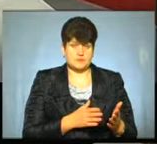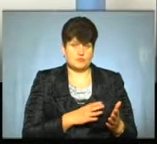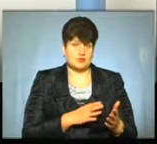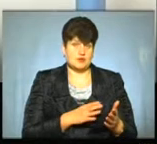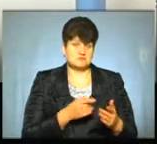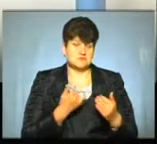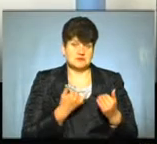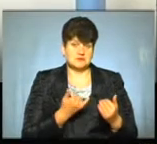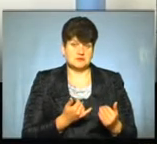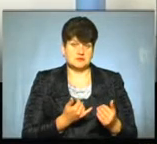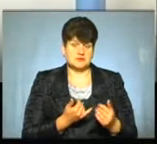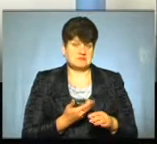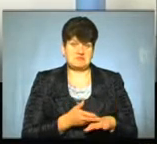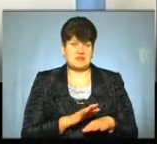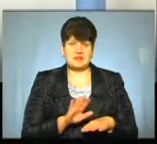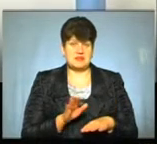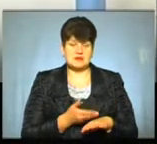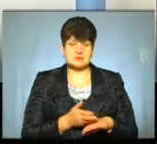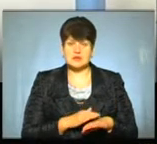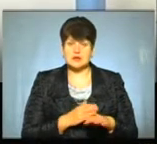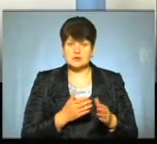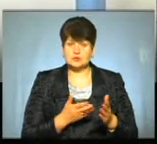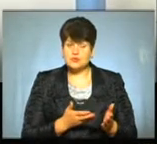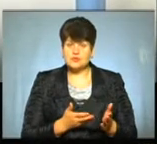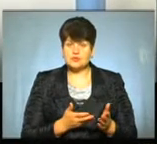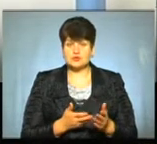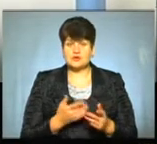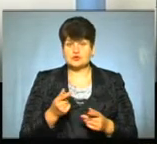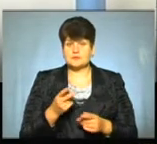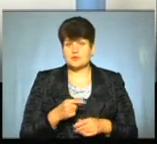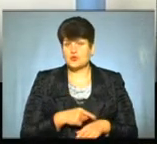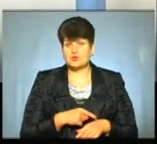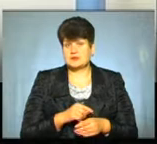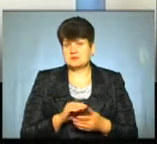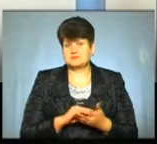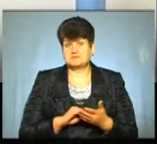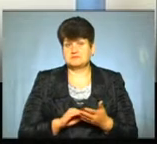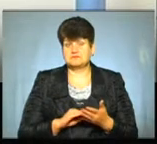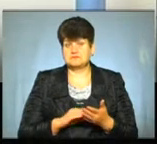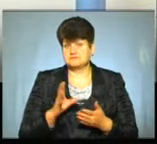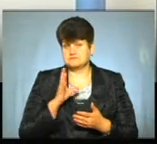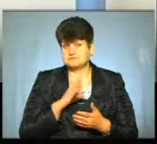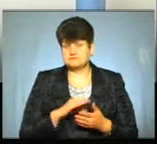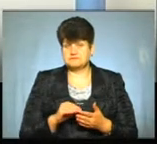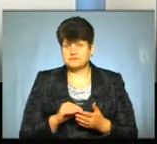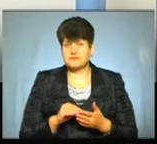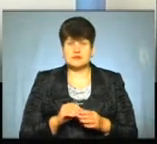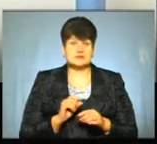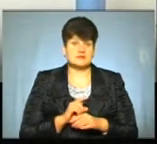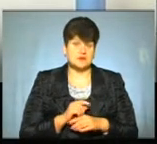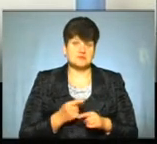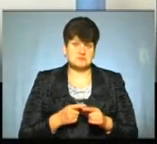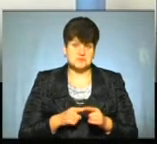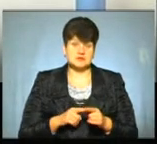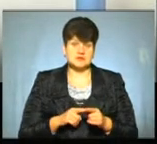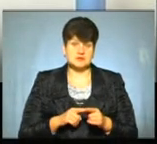говоримо, була для них не дуже складною, бо якщо за півтори години не справилися із тими